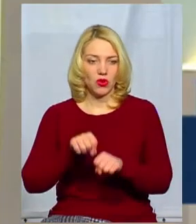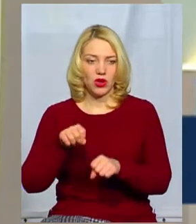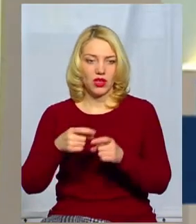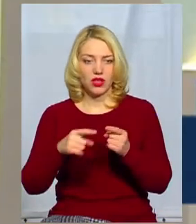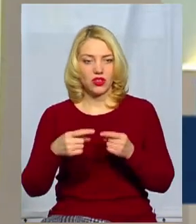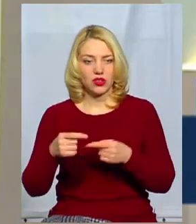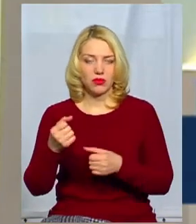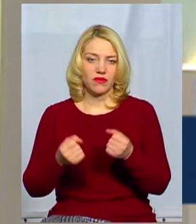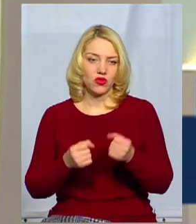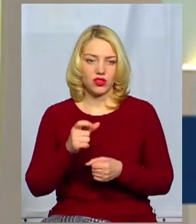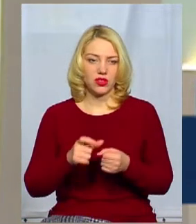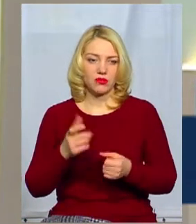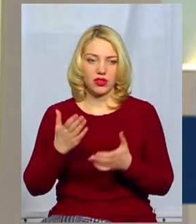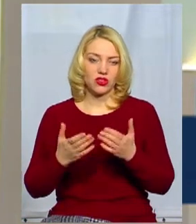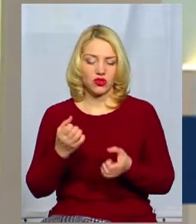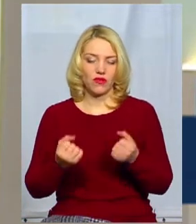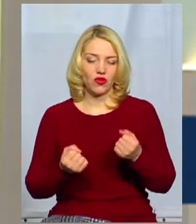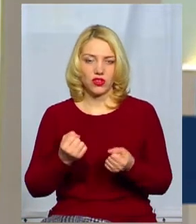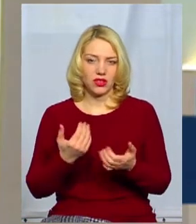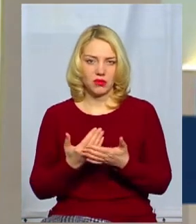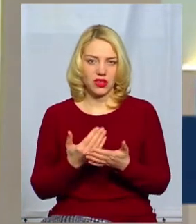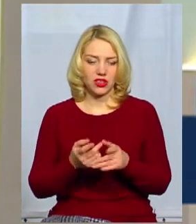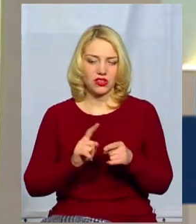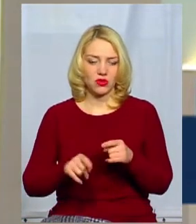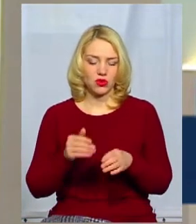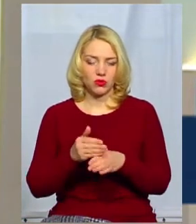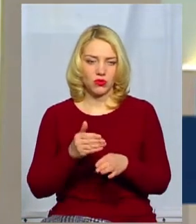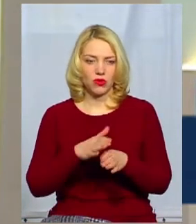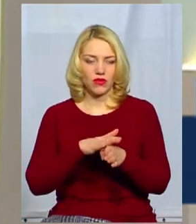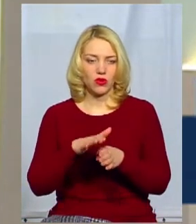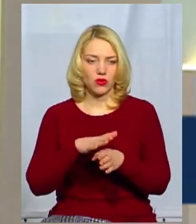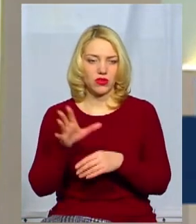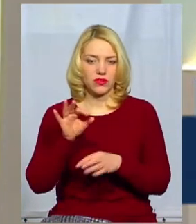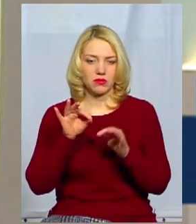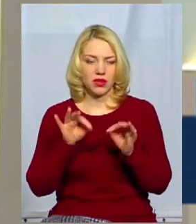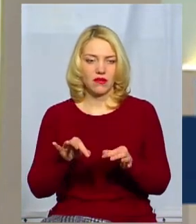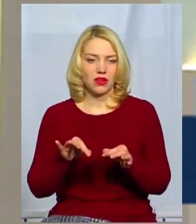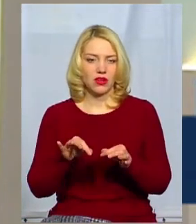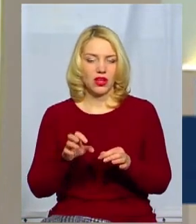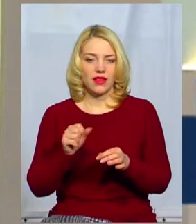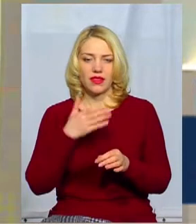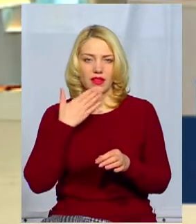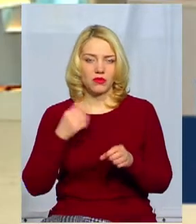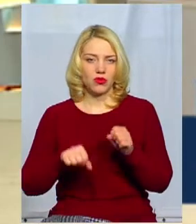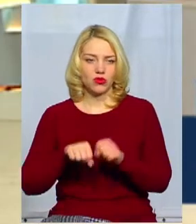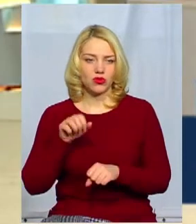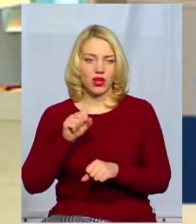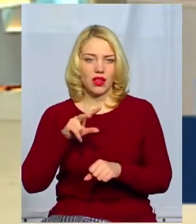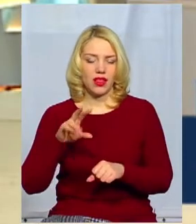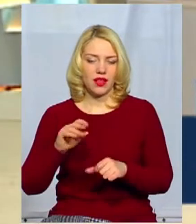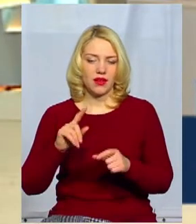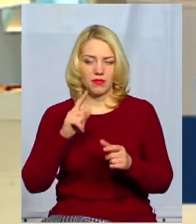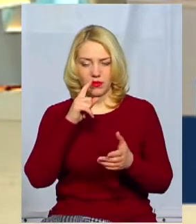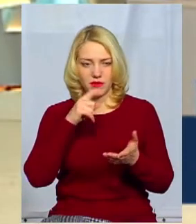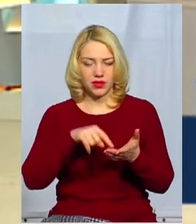іншими водіями, якщо водій швидкої, все виконує правильно, вірно, не порушує, а от трапилось